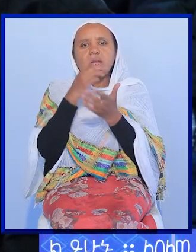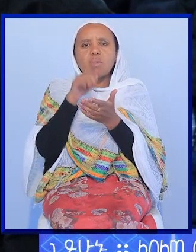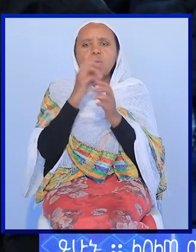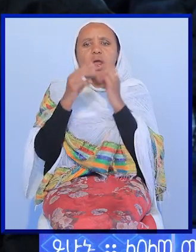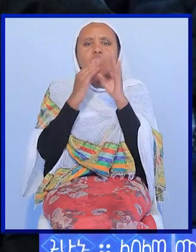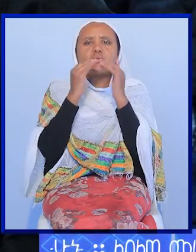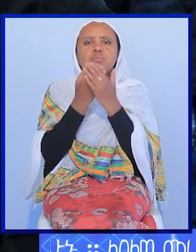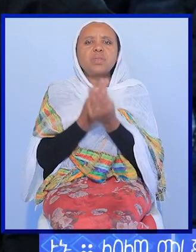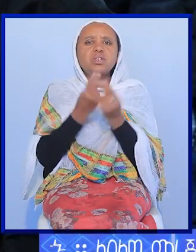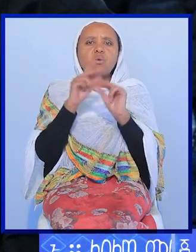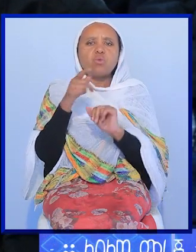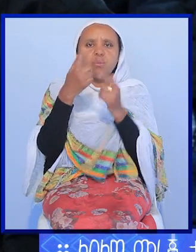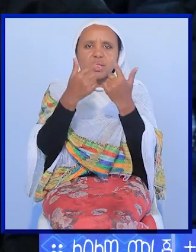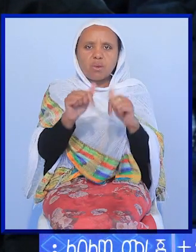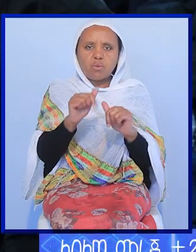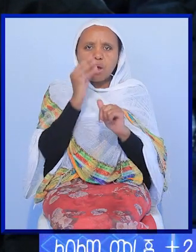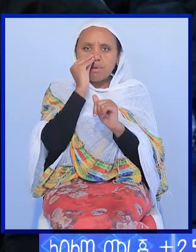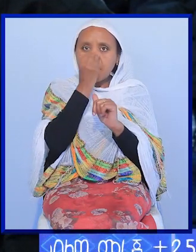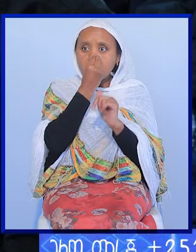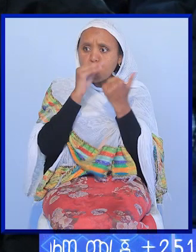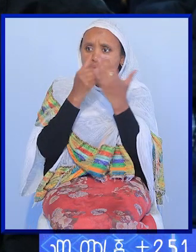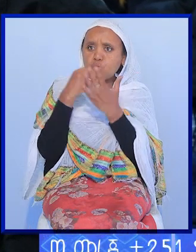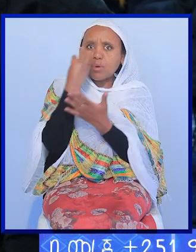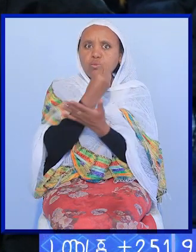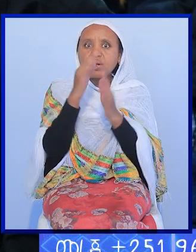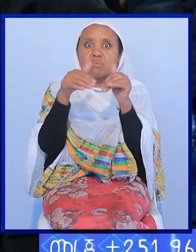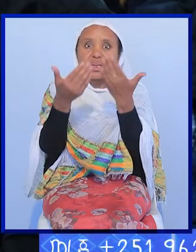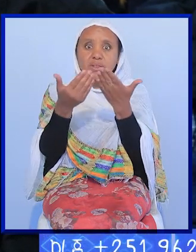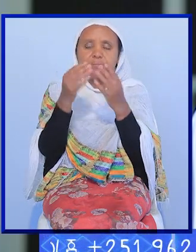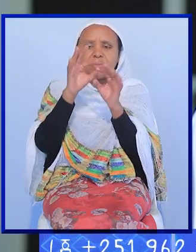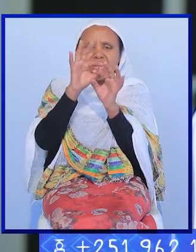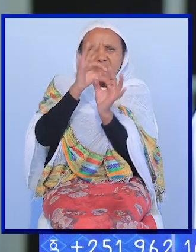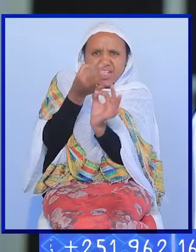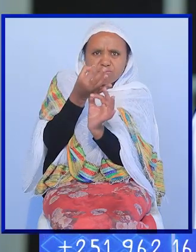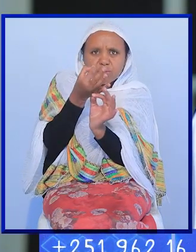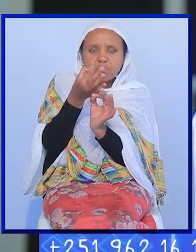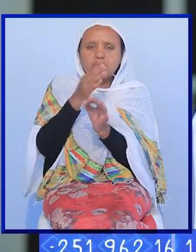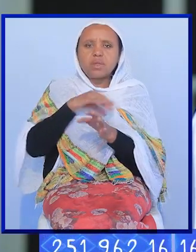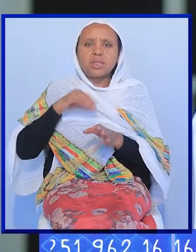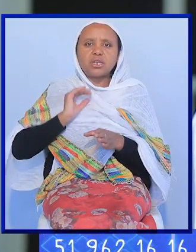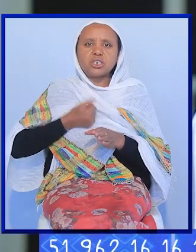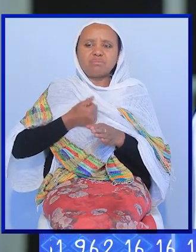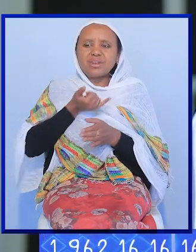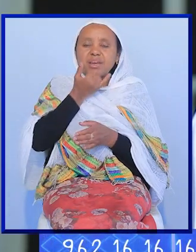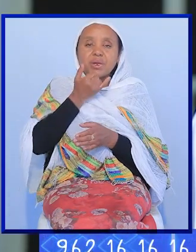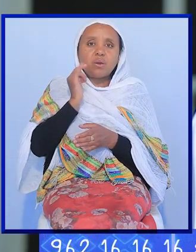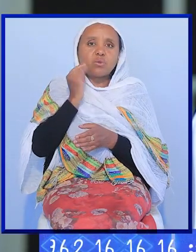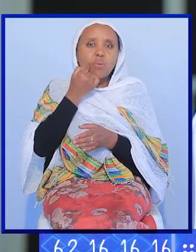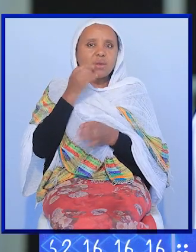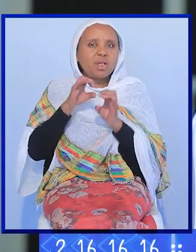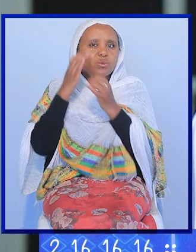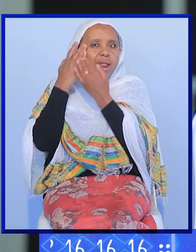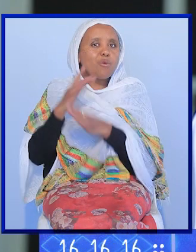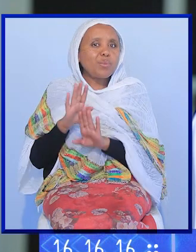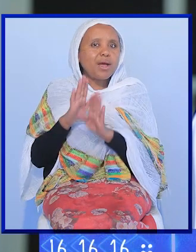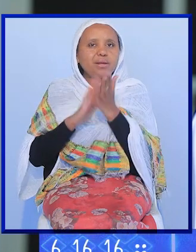ለዓለም ሁሉ ቤዛ ሆኖ የመጣ ነው። ልክ አበባ ለሁሉ ውበቱን እንደሚሰጥ ለሚቀጥፉትም ጌታችንም ለገደሉት እንኳን የሚያደርጉትን